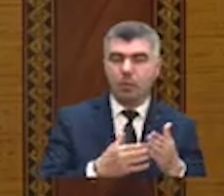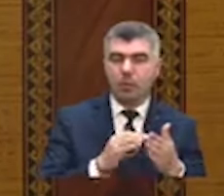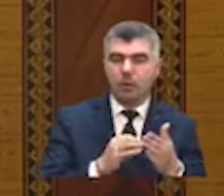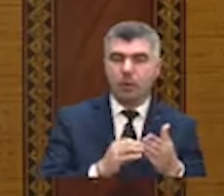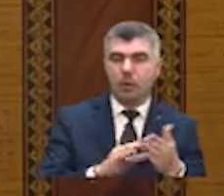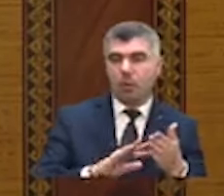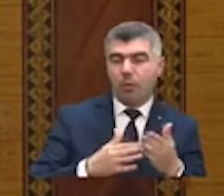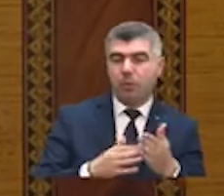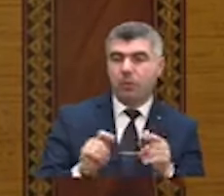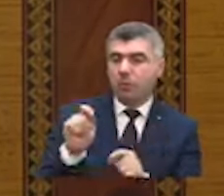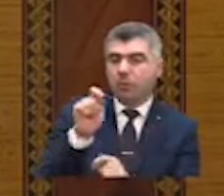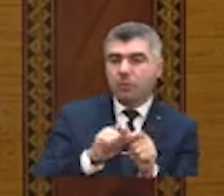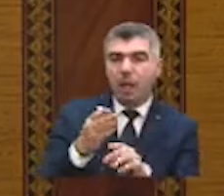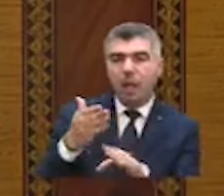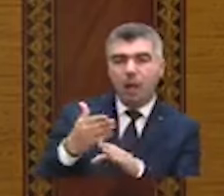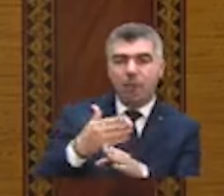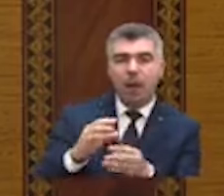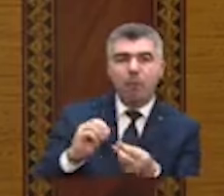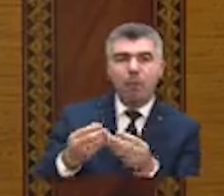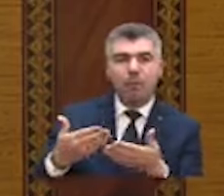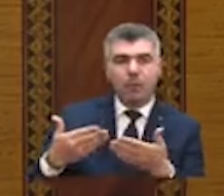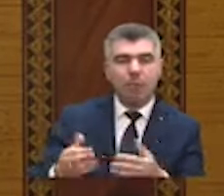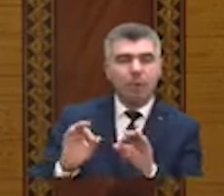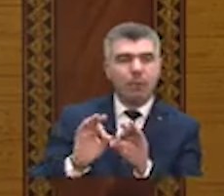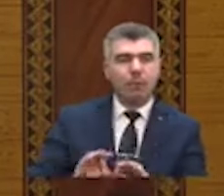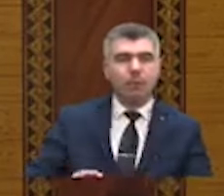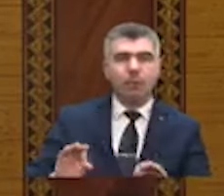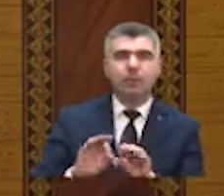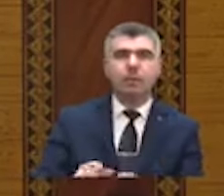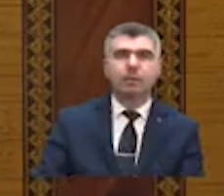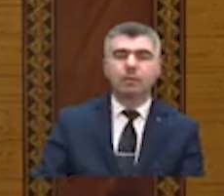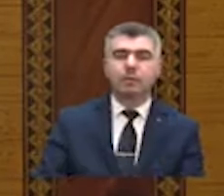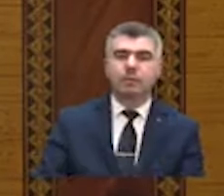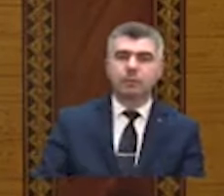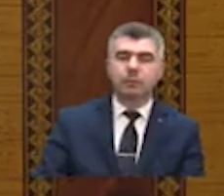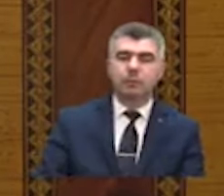الدراسات عملتوه نكونو في هذ الازمه ديال اليوم